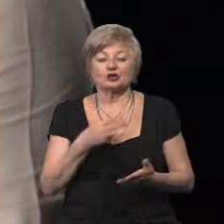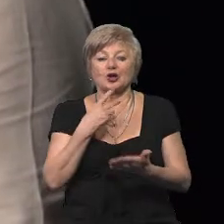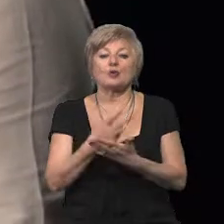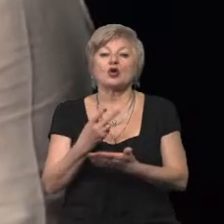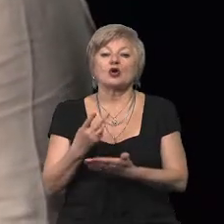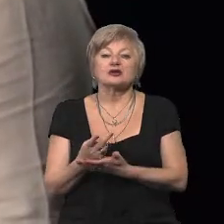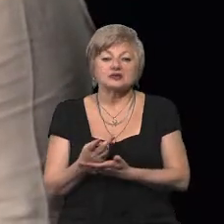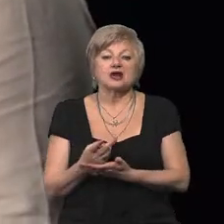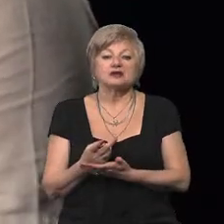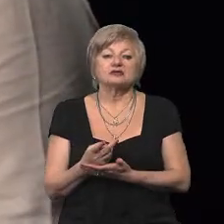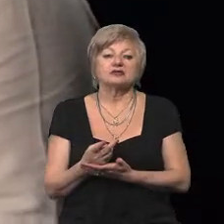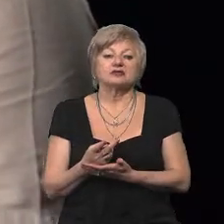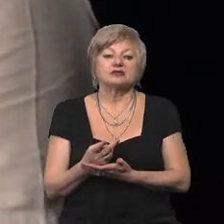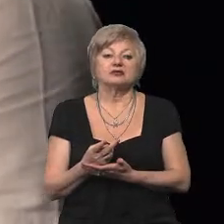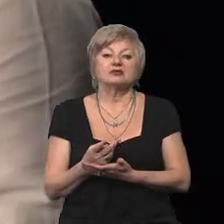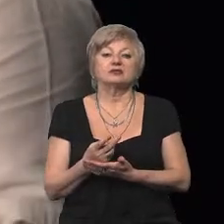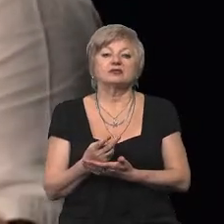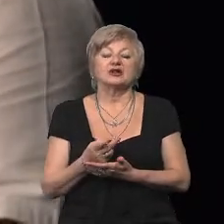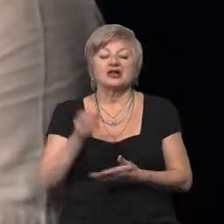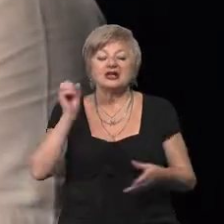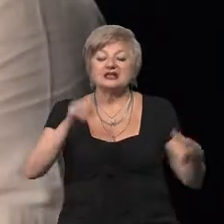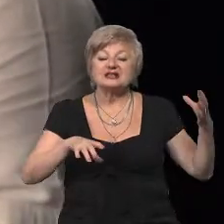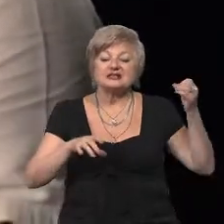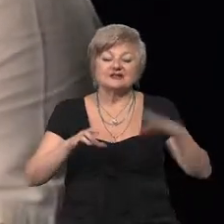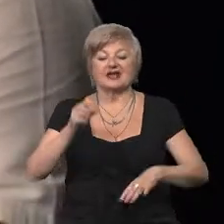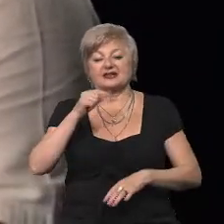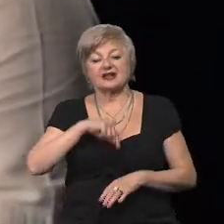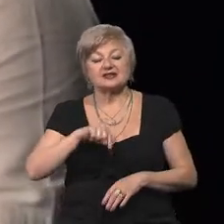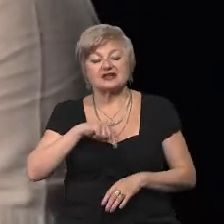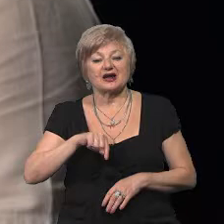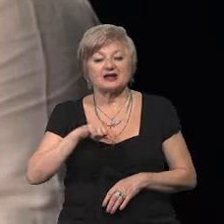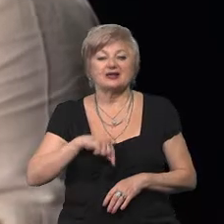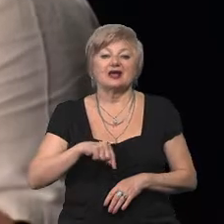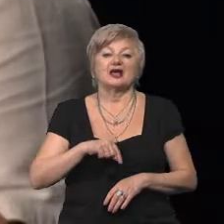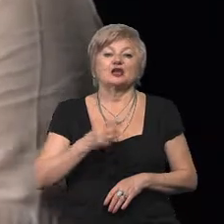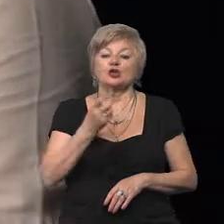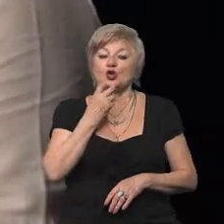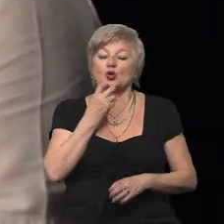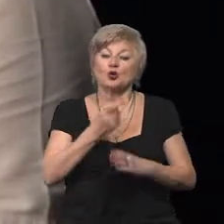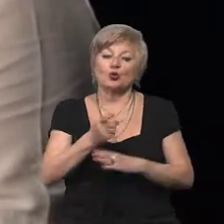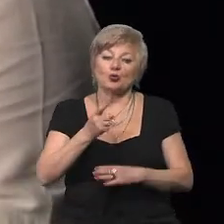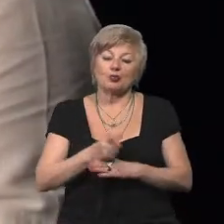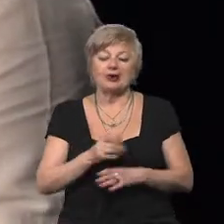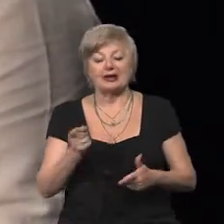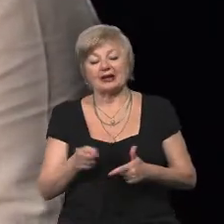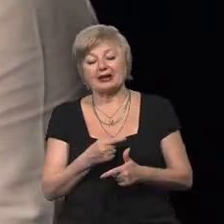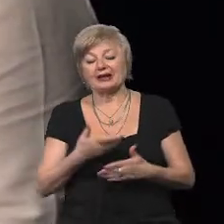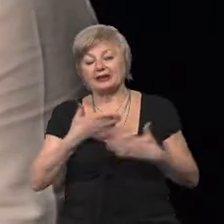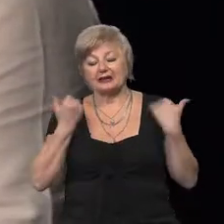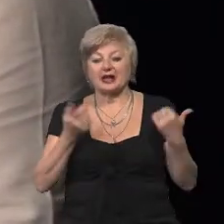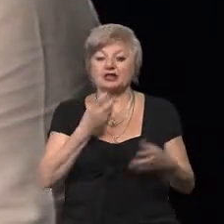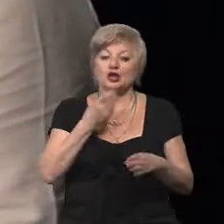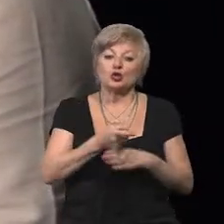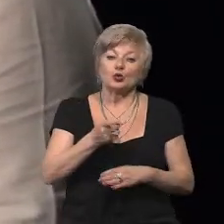сразу должны увидеть цвет, тональность, настроение, юмор, отсутствие юмора. То есть вот в